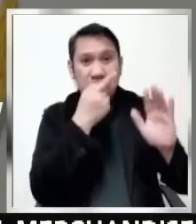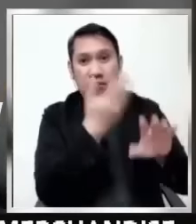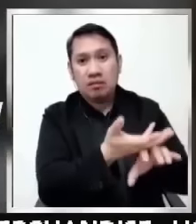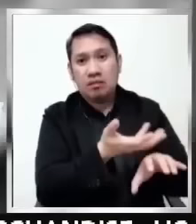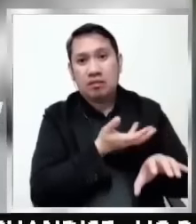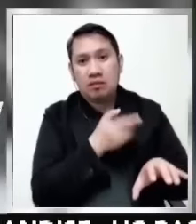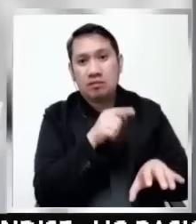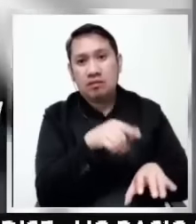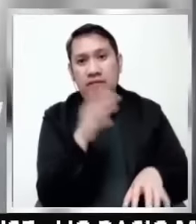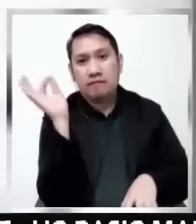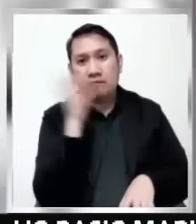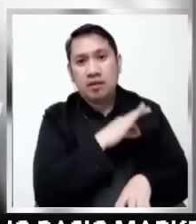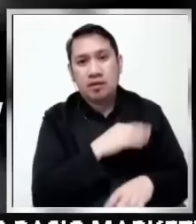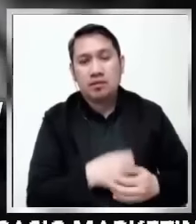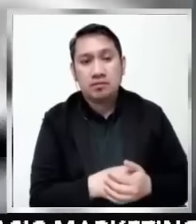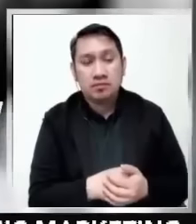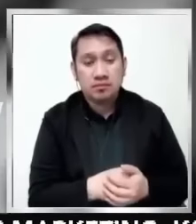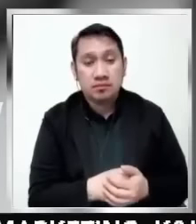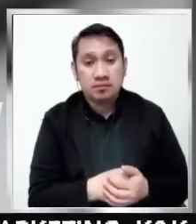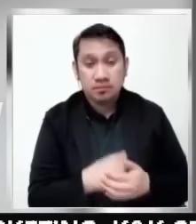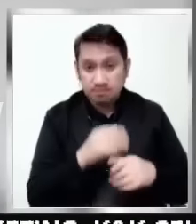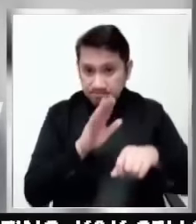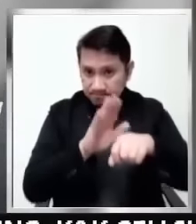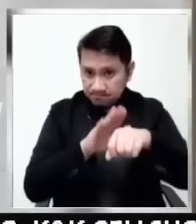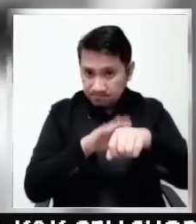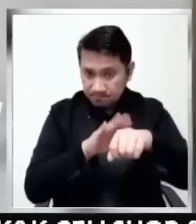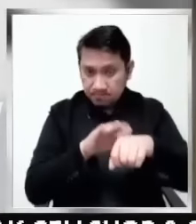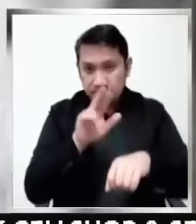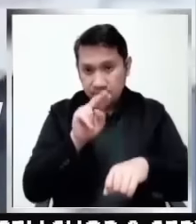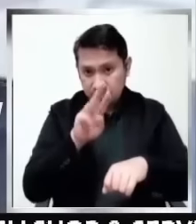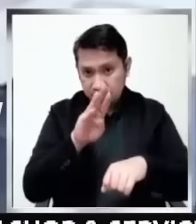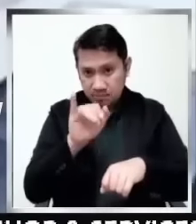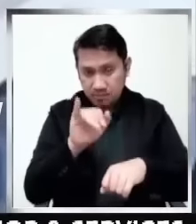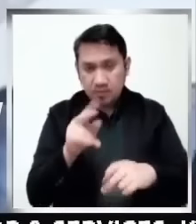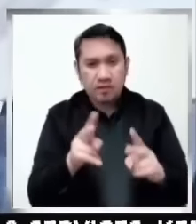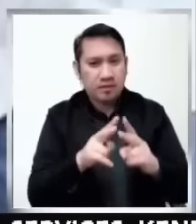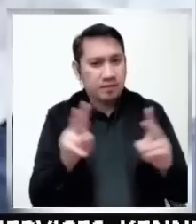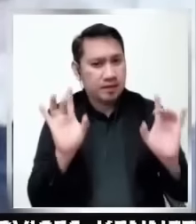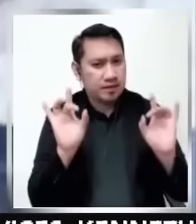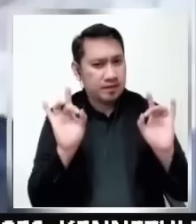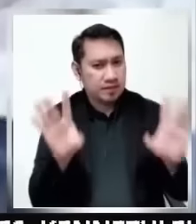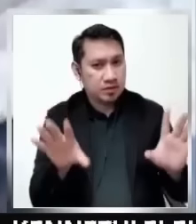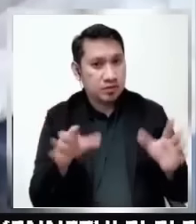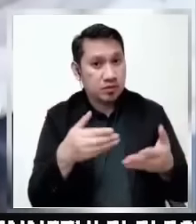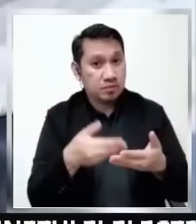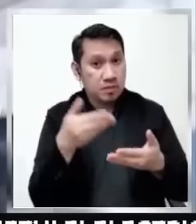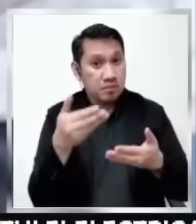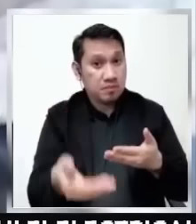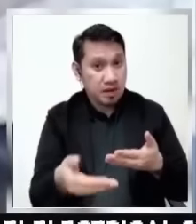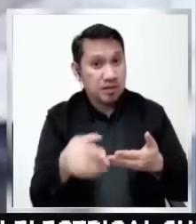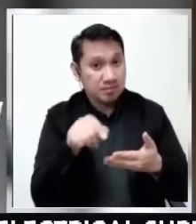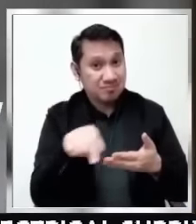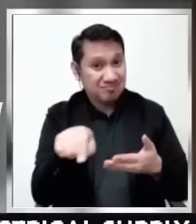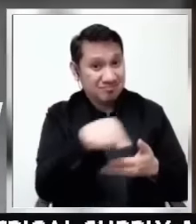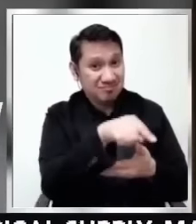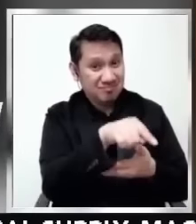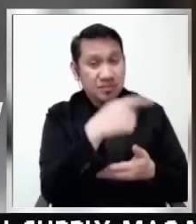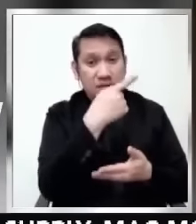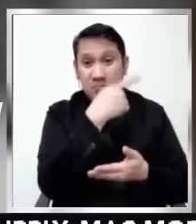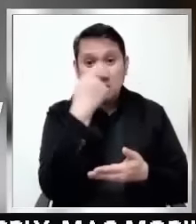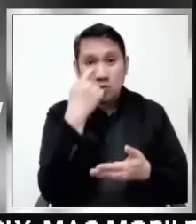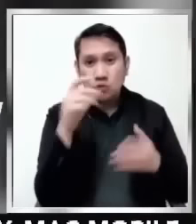to. Babala ng NBI, lubhang mapanganib ang pagbili ng mga counterfeit na produkto dahil di ito dumaan sa